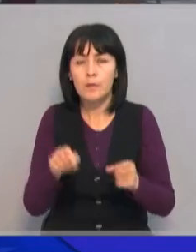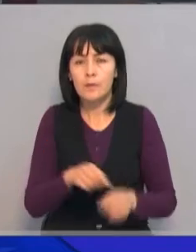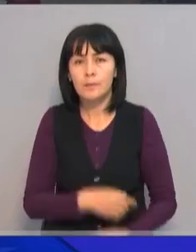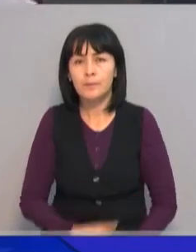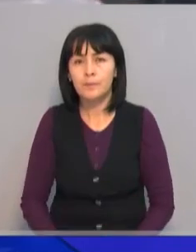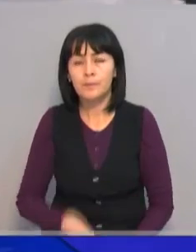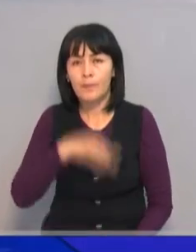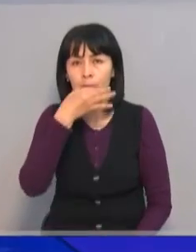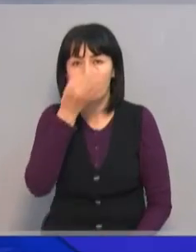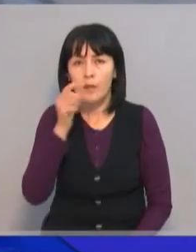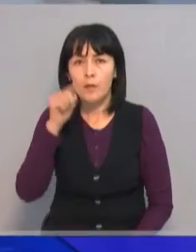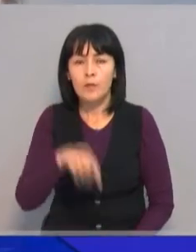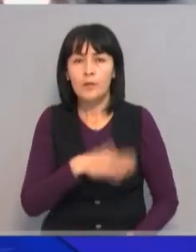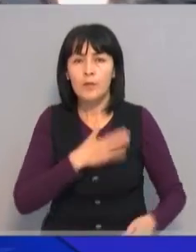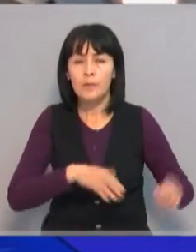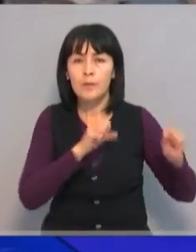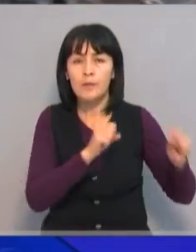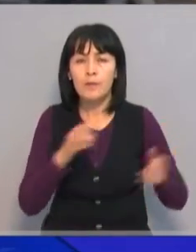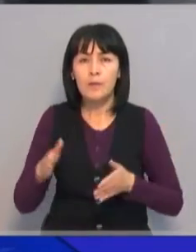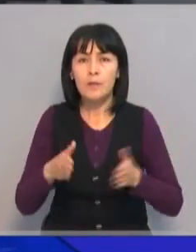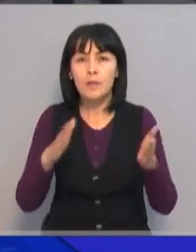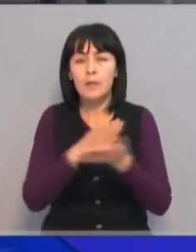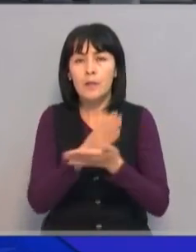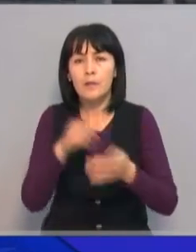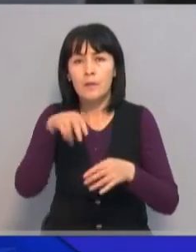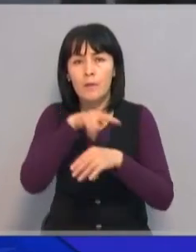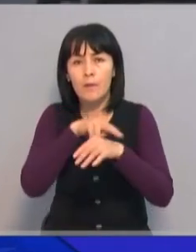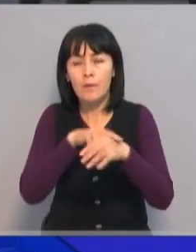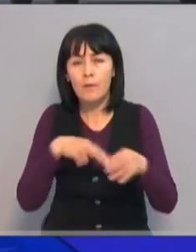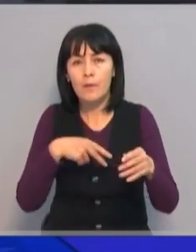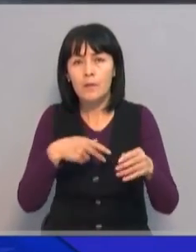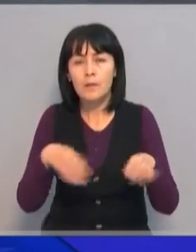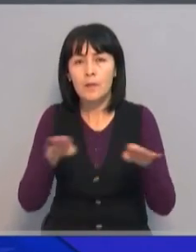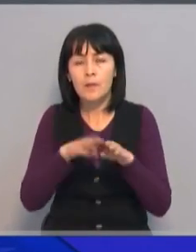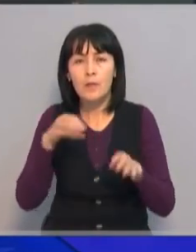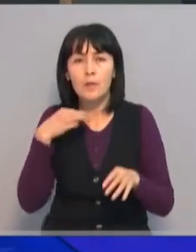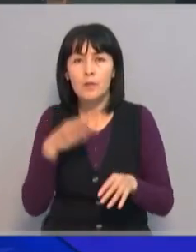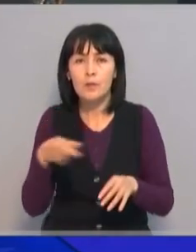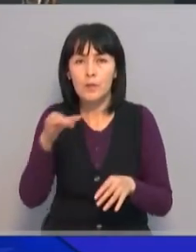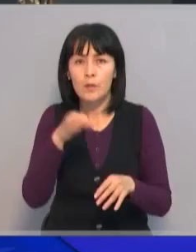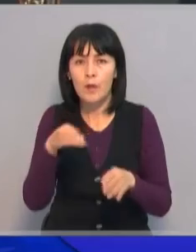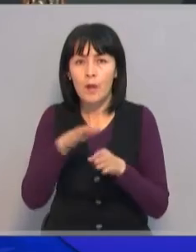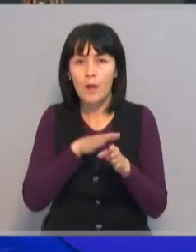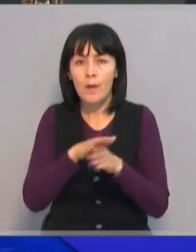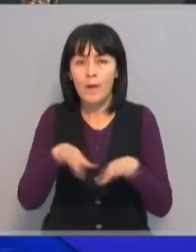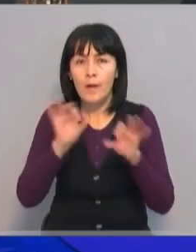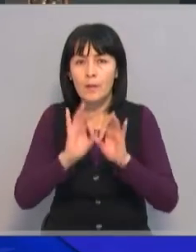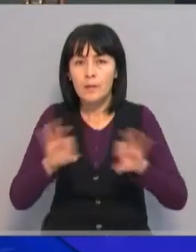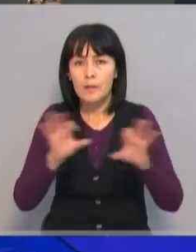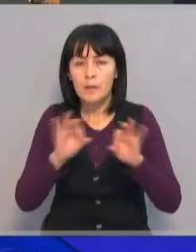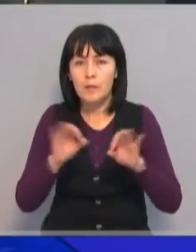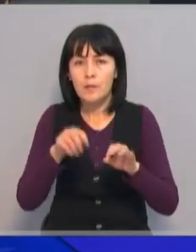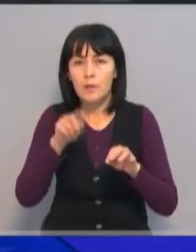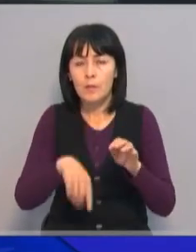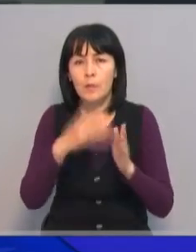автомашинах. Отметим, что в ходе «Безопасная дорога» сотрудники местной полицейской службы Туркестанской области провели разъяснительную работу